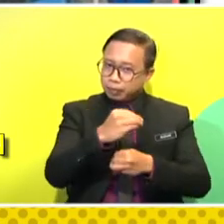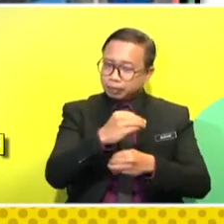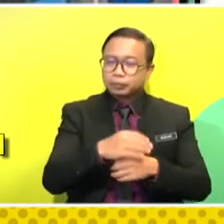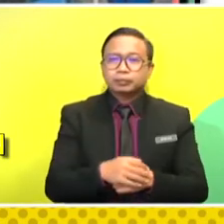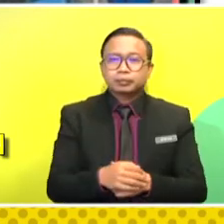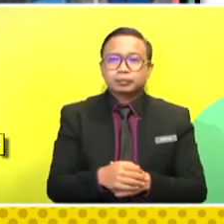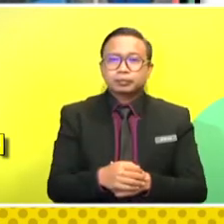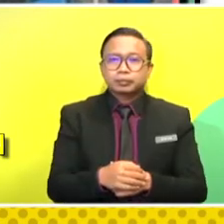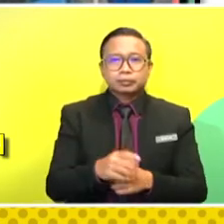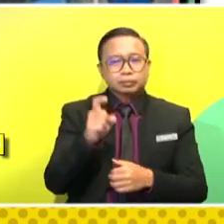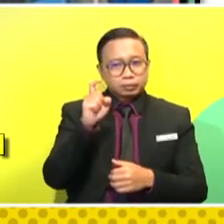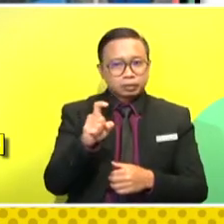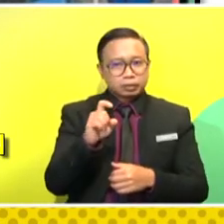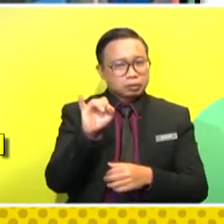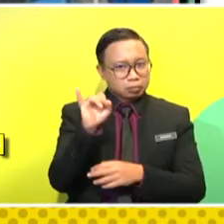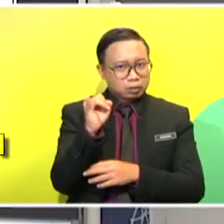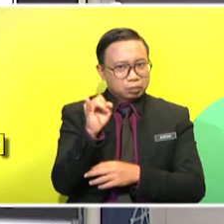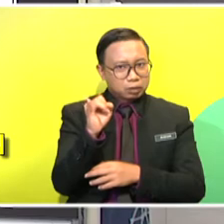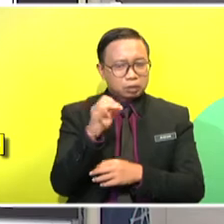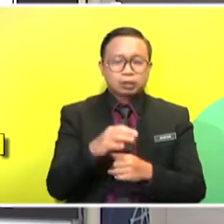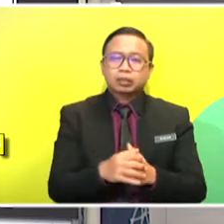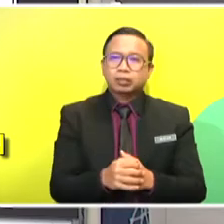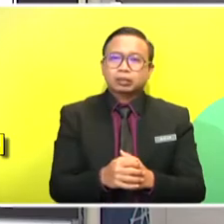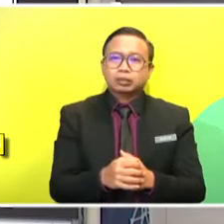mesti larangan untuk